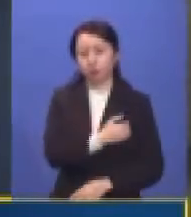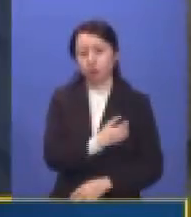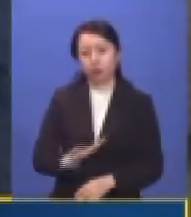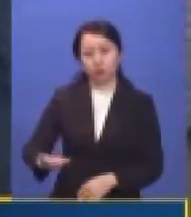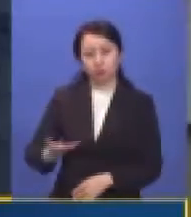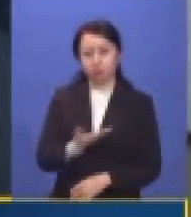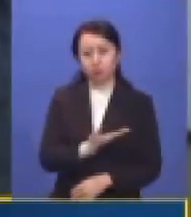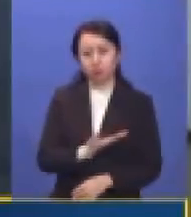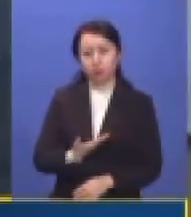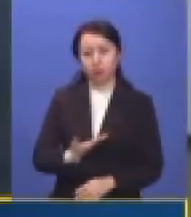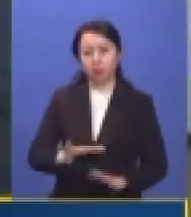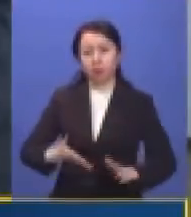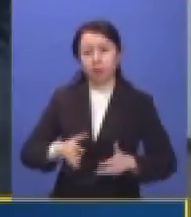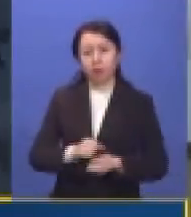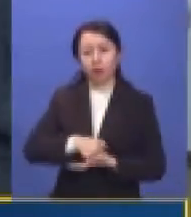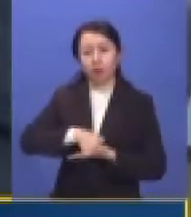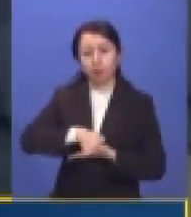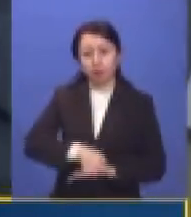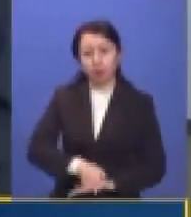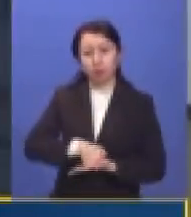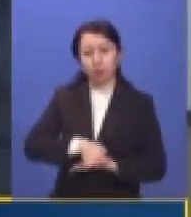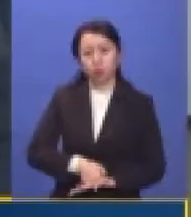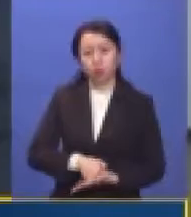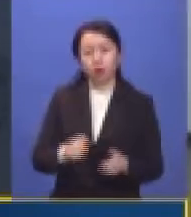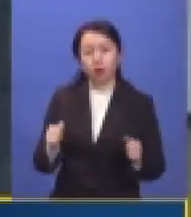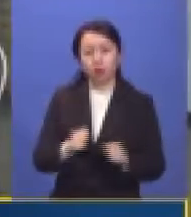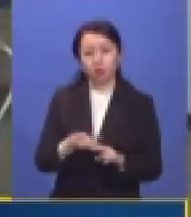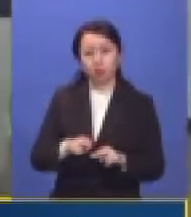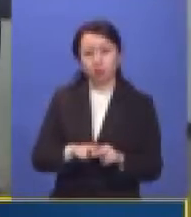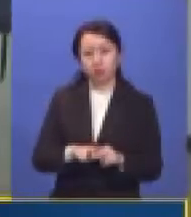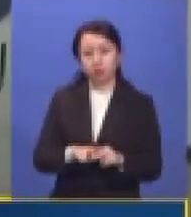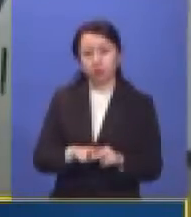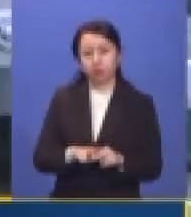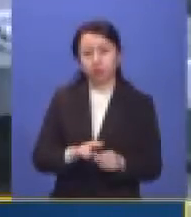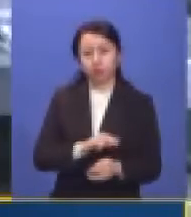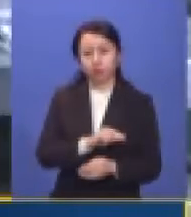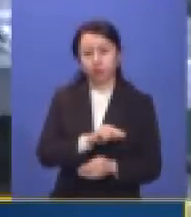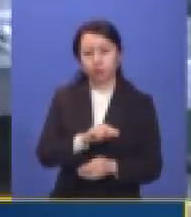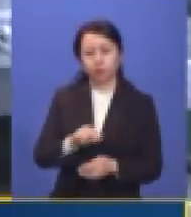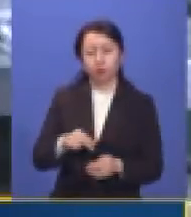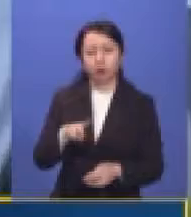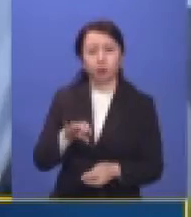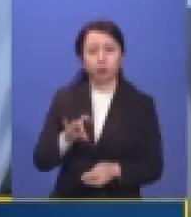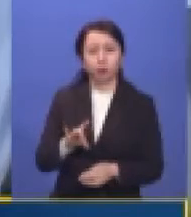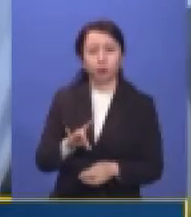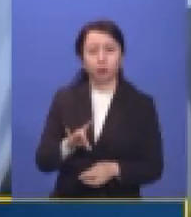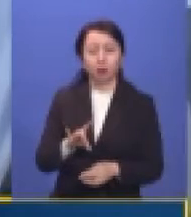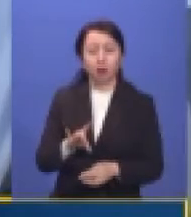его сжимаем, прессуем и охлаждается. Получается песчано-полимерный люк. Номинальная